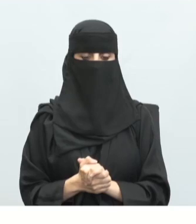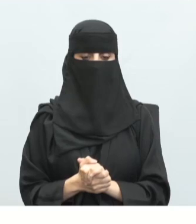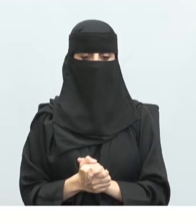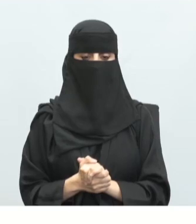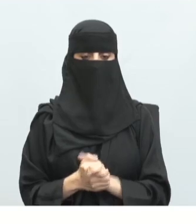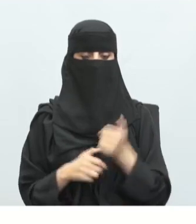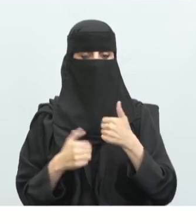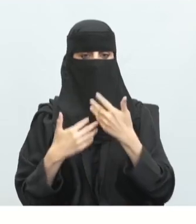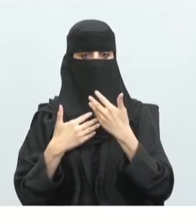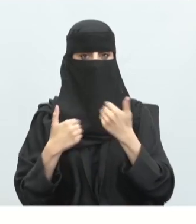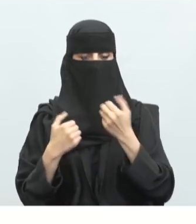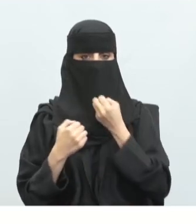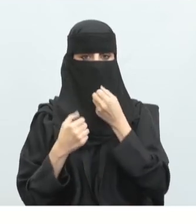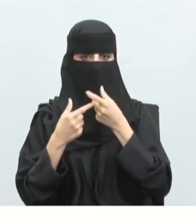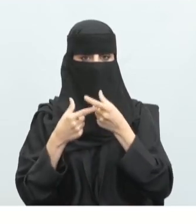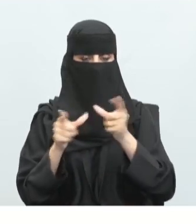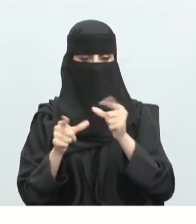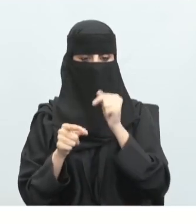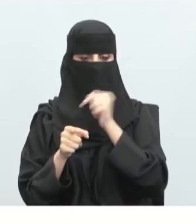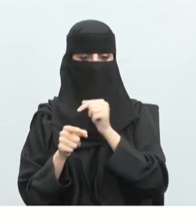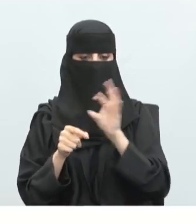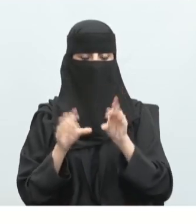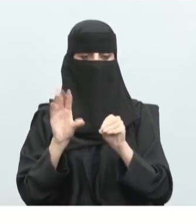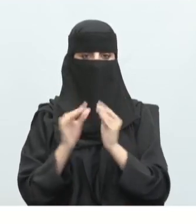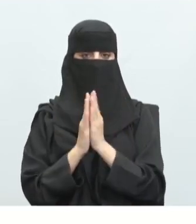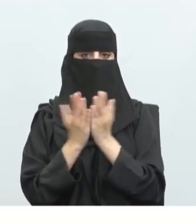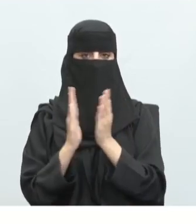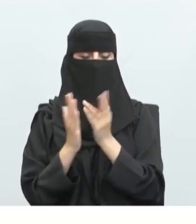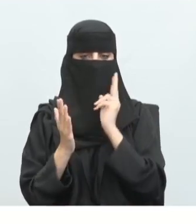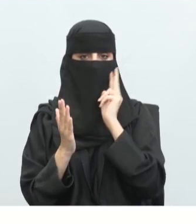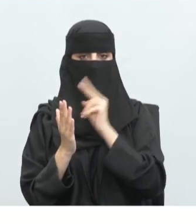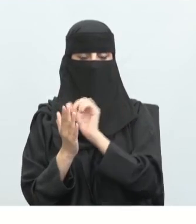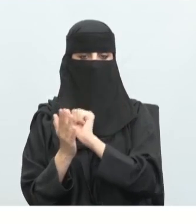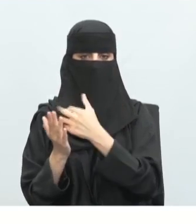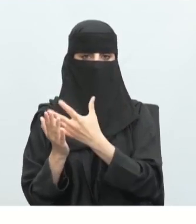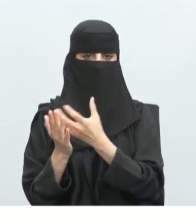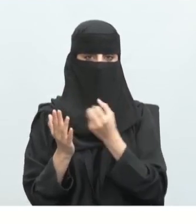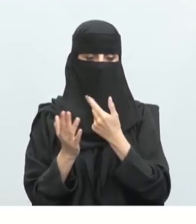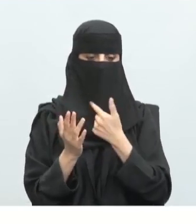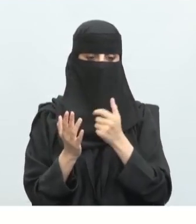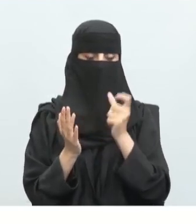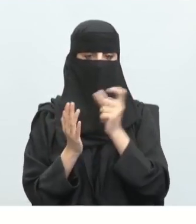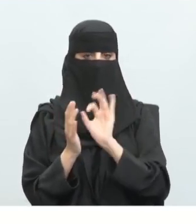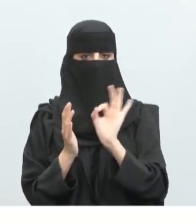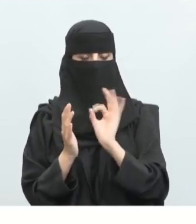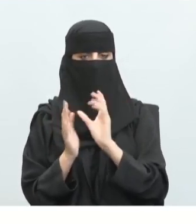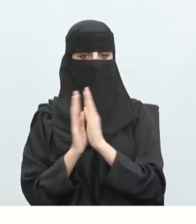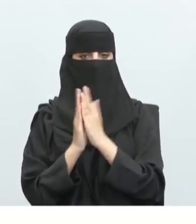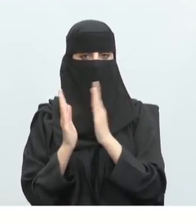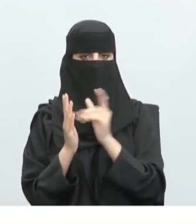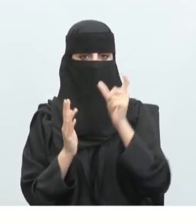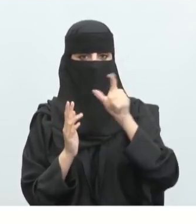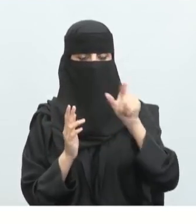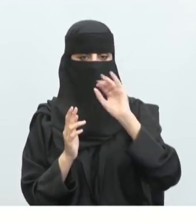يسعدني ان احكي لكم القصه التي قراتها في مجله العربي